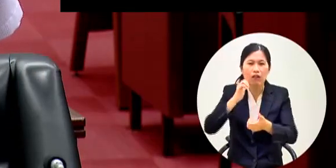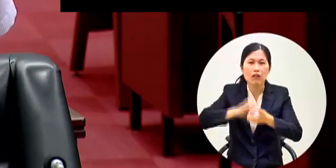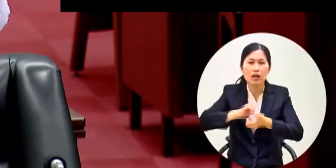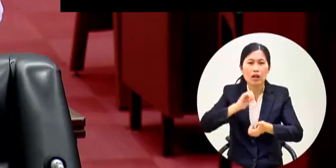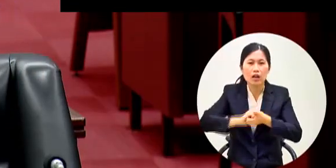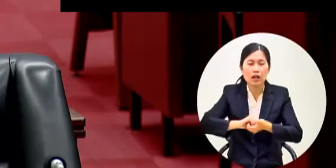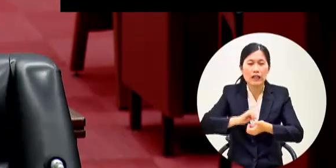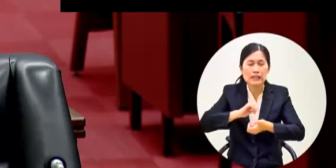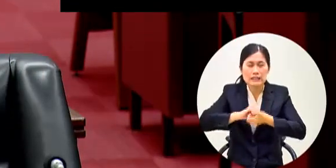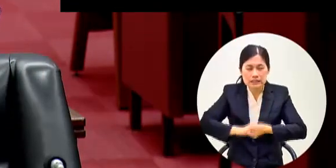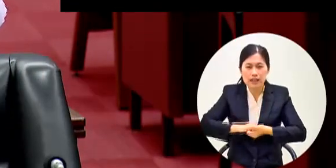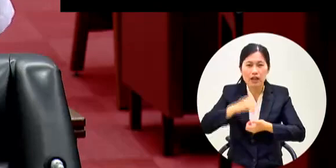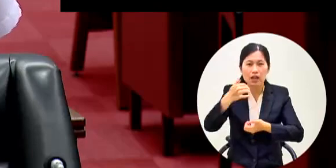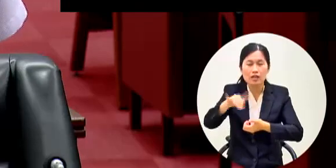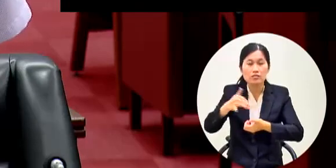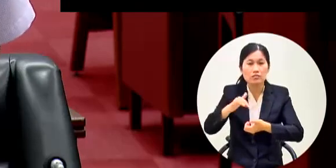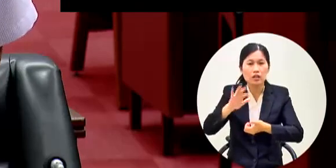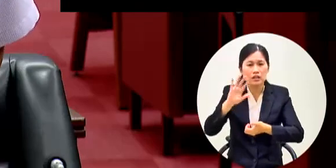数，